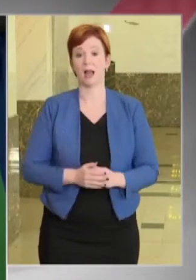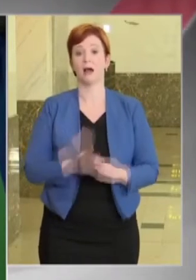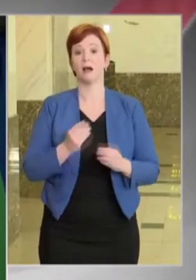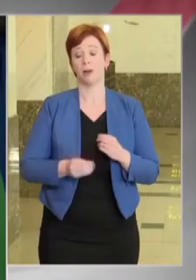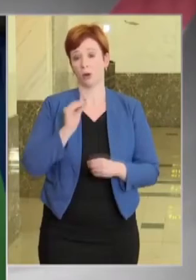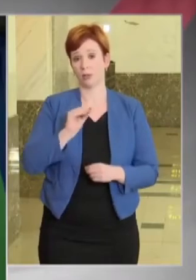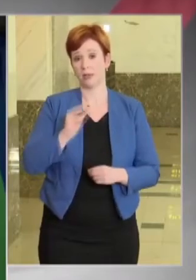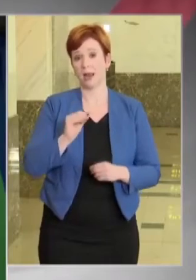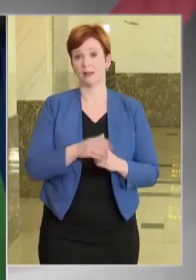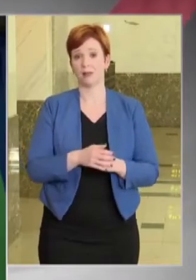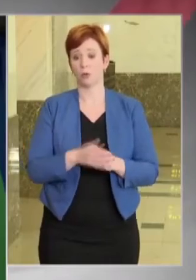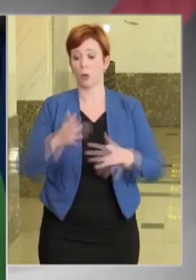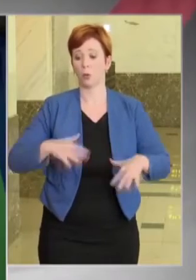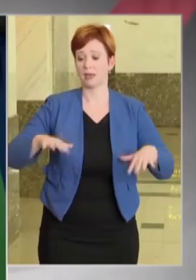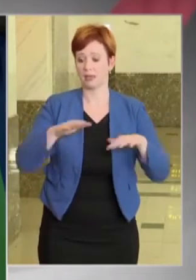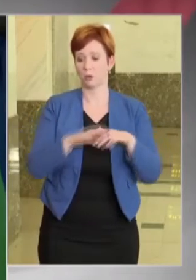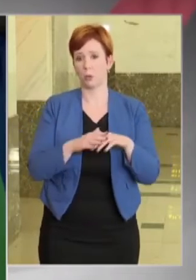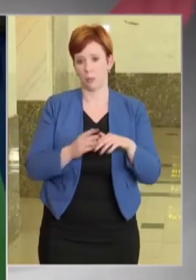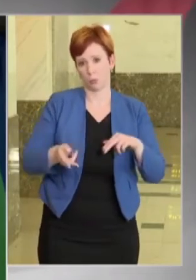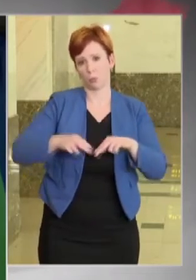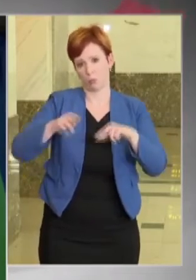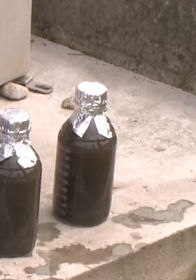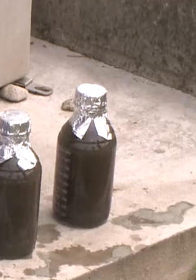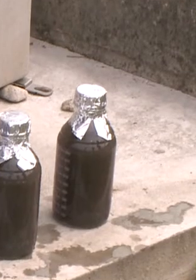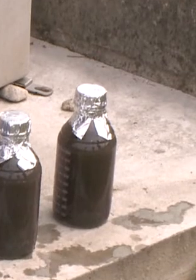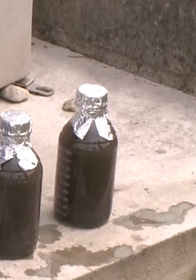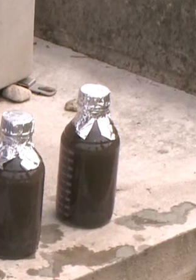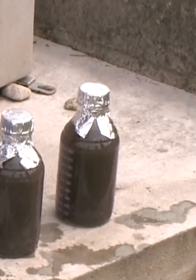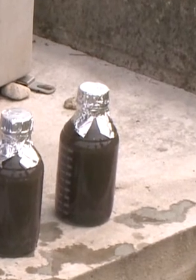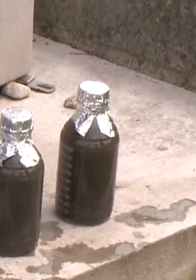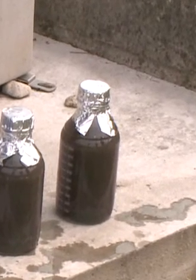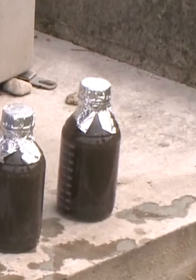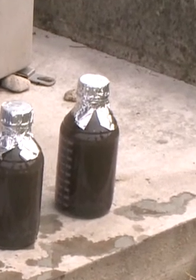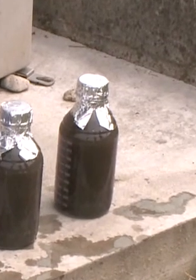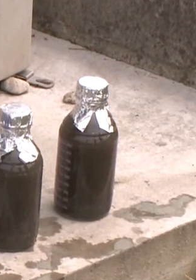többen vannak a környezetünkben fertőzöttek. A